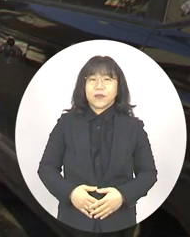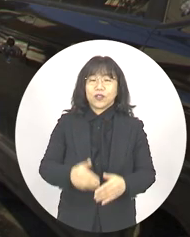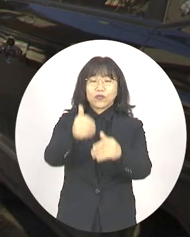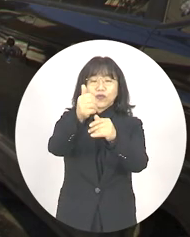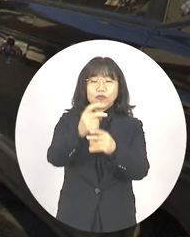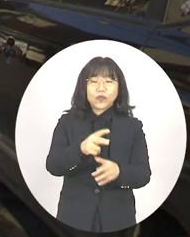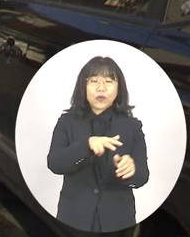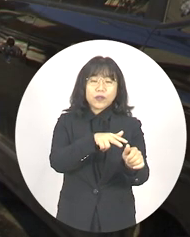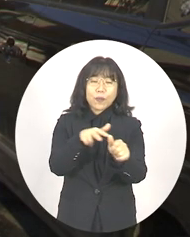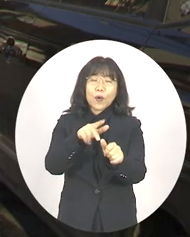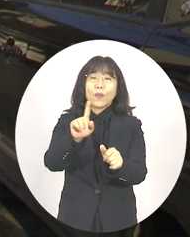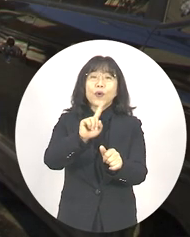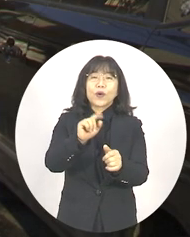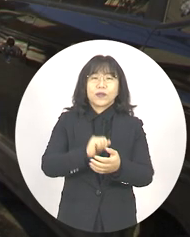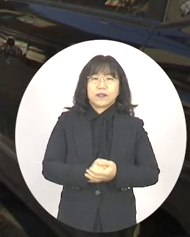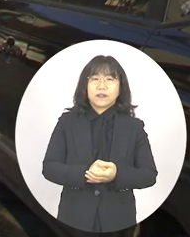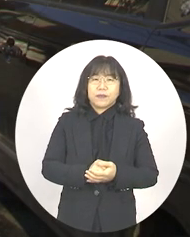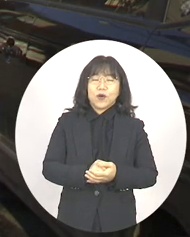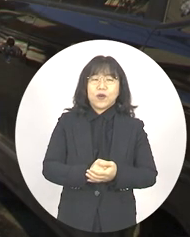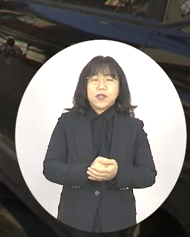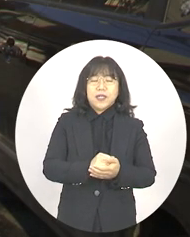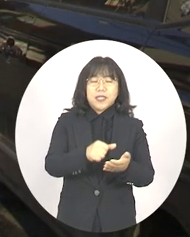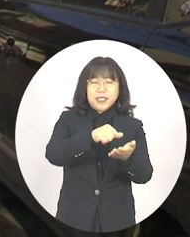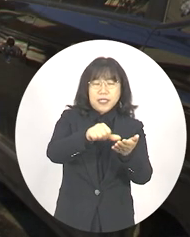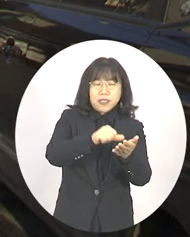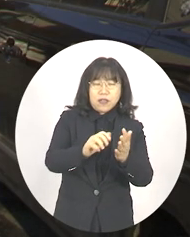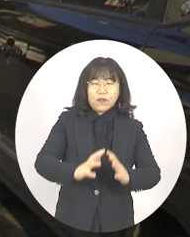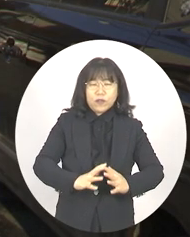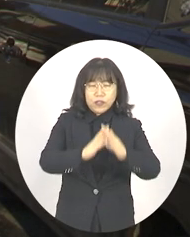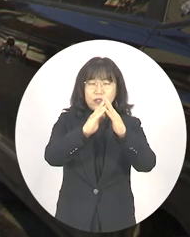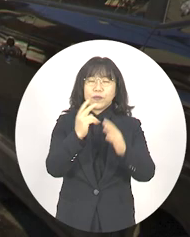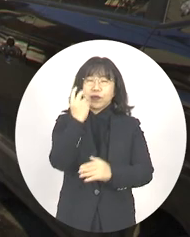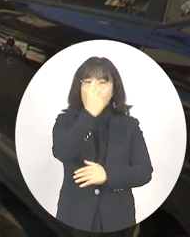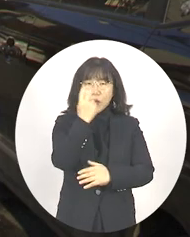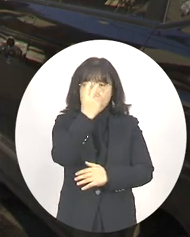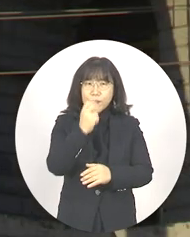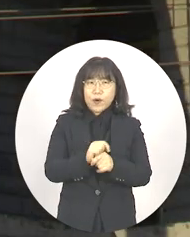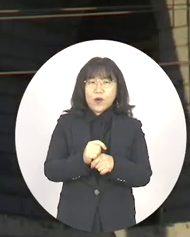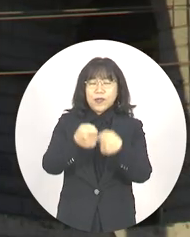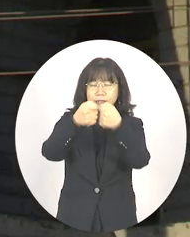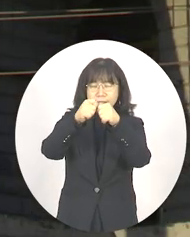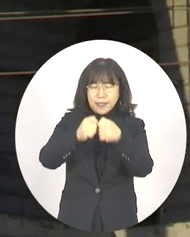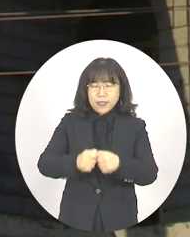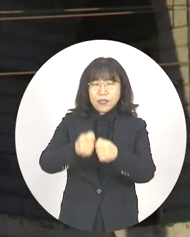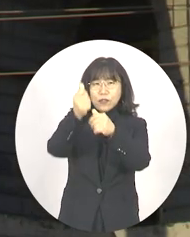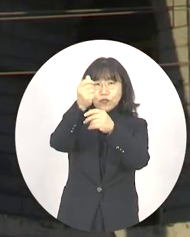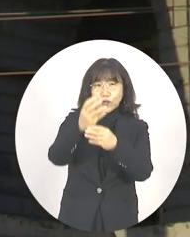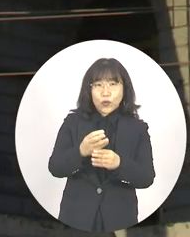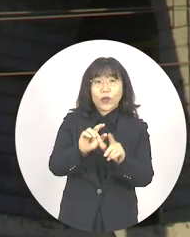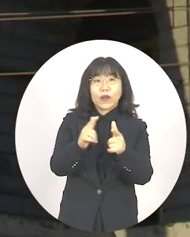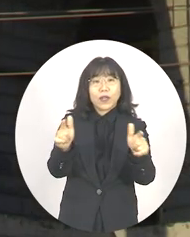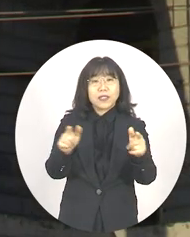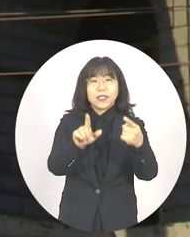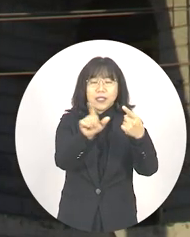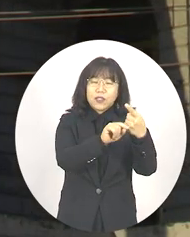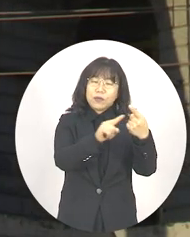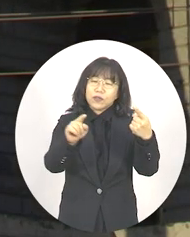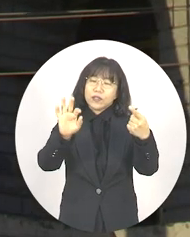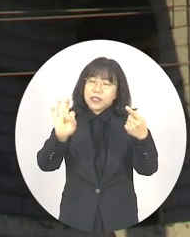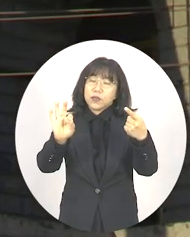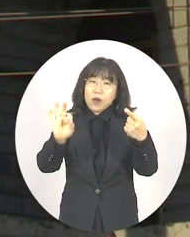주소정보 업무평가는 주소정보시설관리, 상세주소 부여 등 6개 분야로 나눠 지난 1월부터